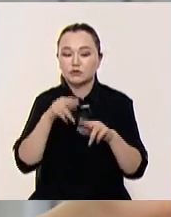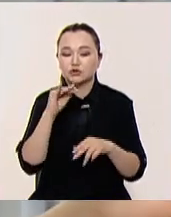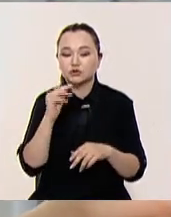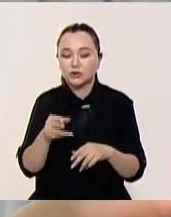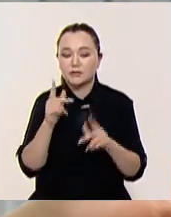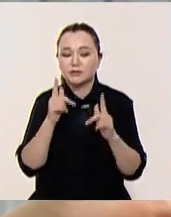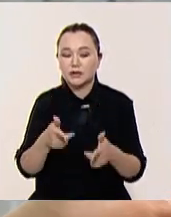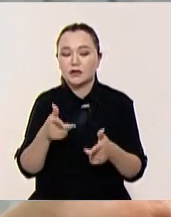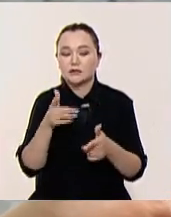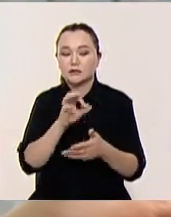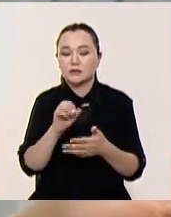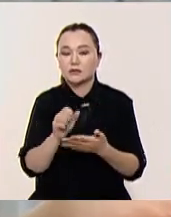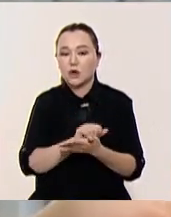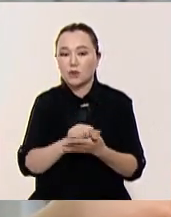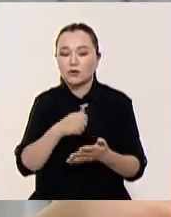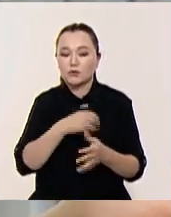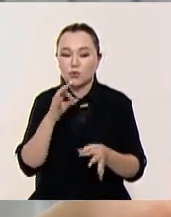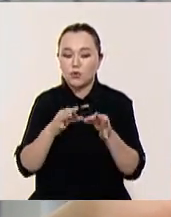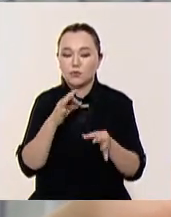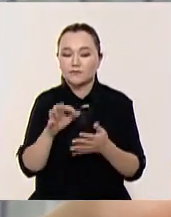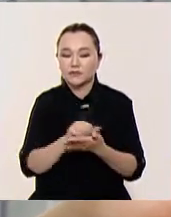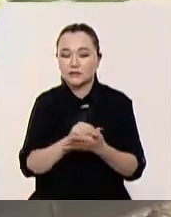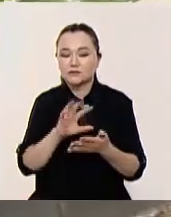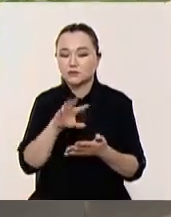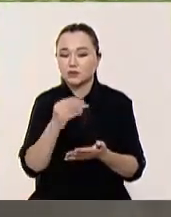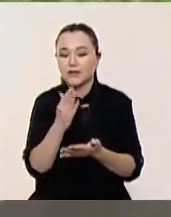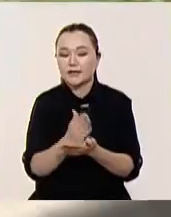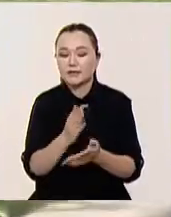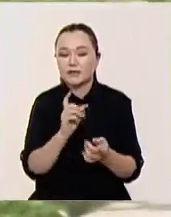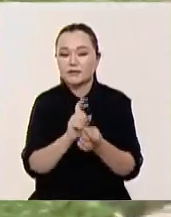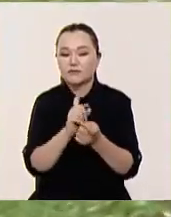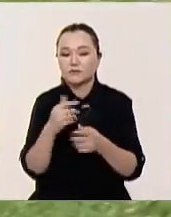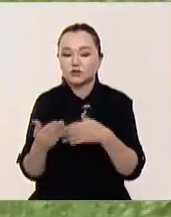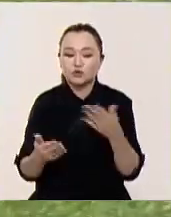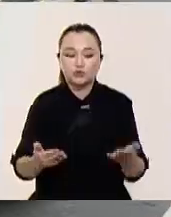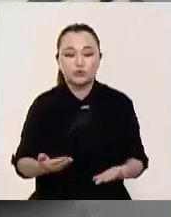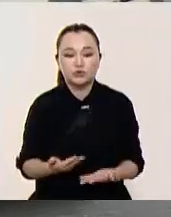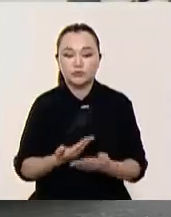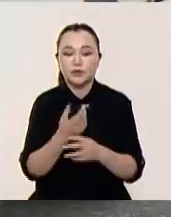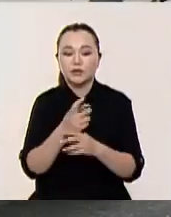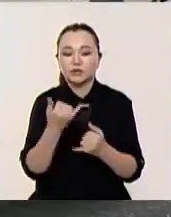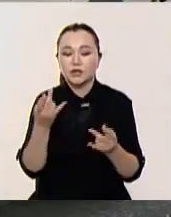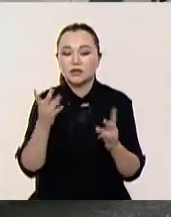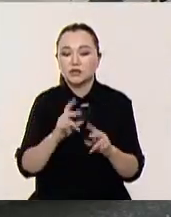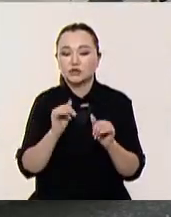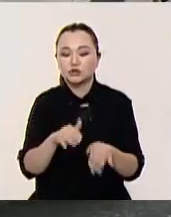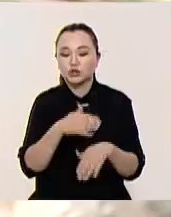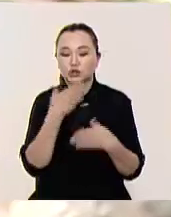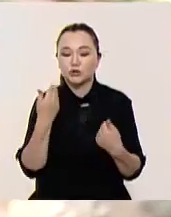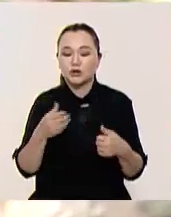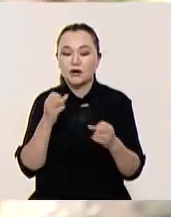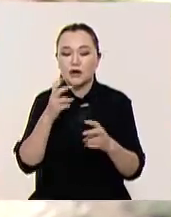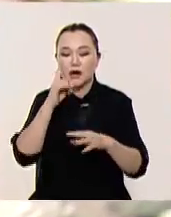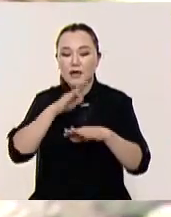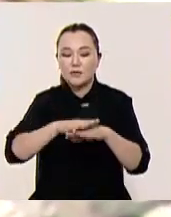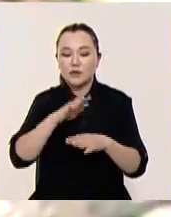Согласно всем законодательствам, нормам мы его построили, все документации у нас имеются. Конфликт между жителями на данный момент остается нерешенным, а от акимата